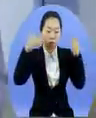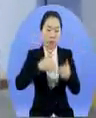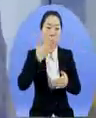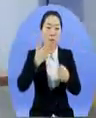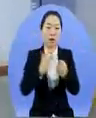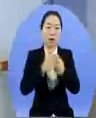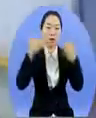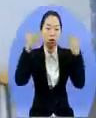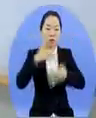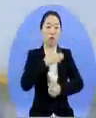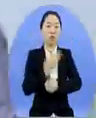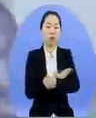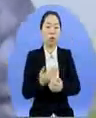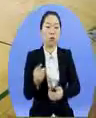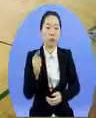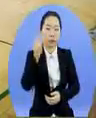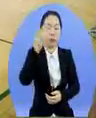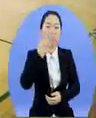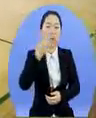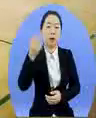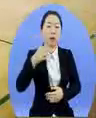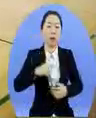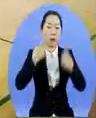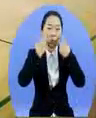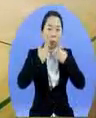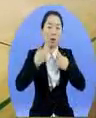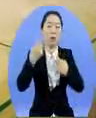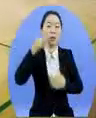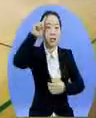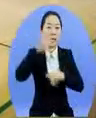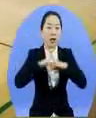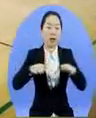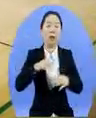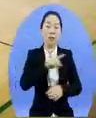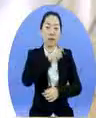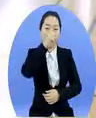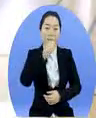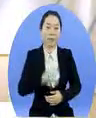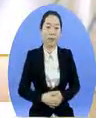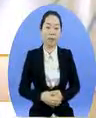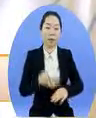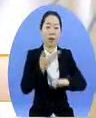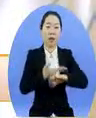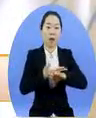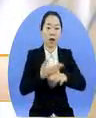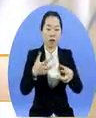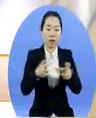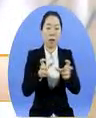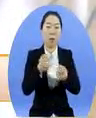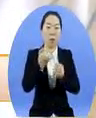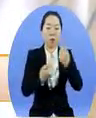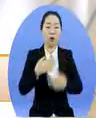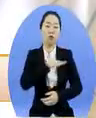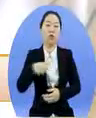집중하기 때문에 집중력도 높아지고 다이어트, 스트레스 해소에도 좋습니다. 다른 클럽에 비해서 저희